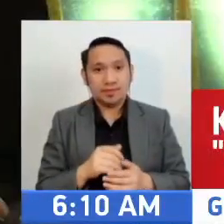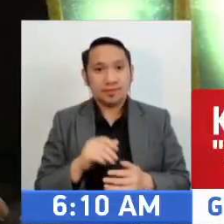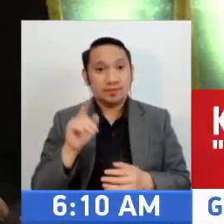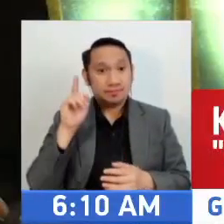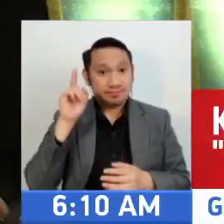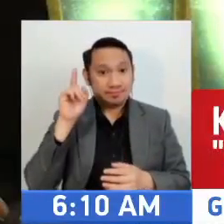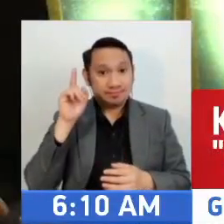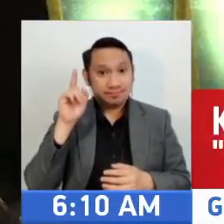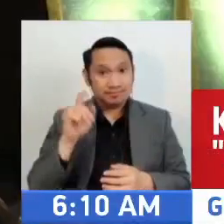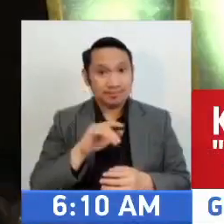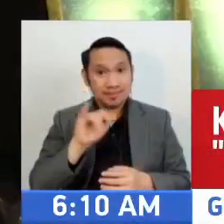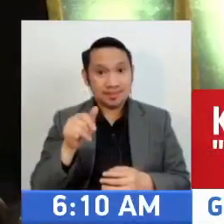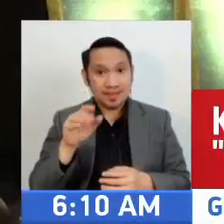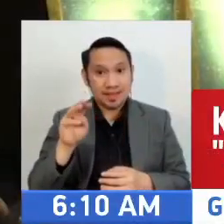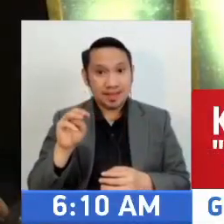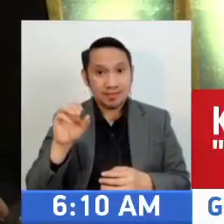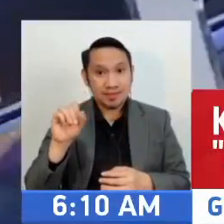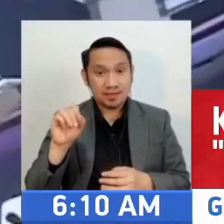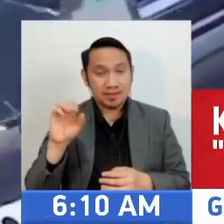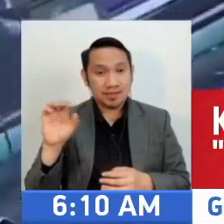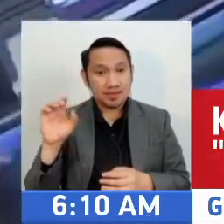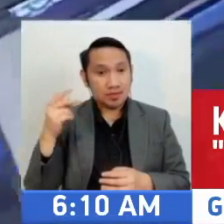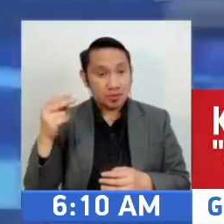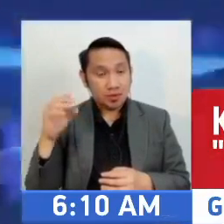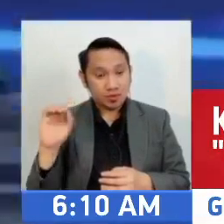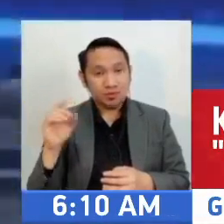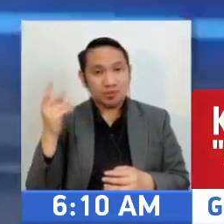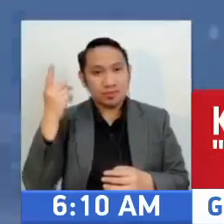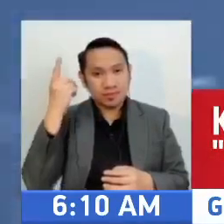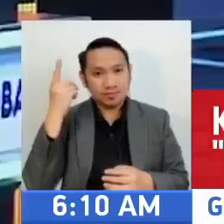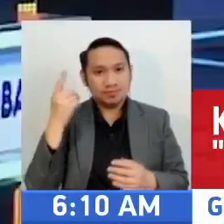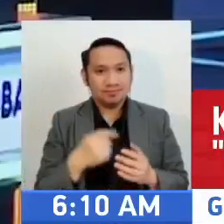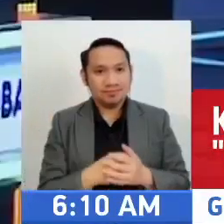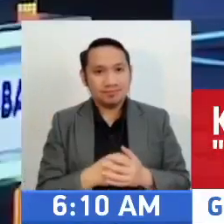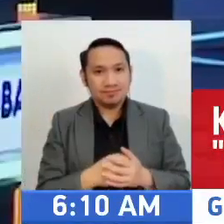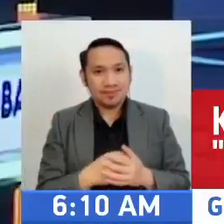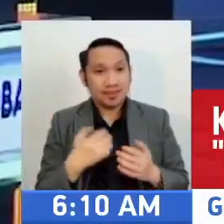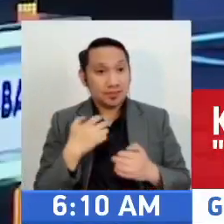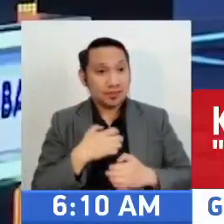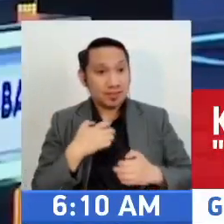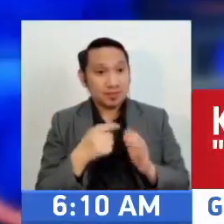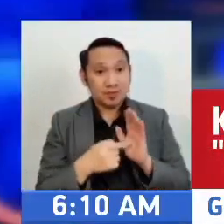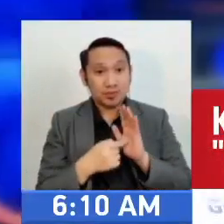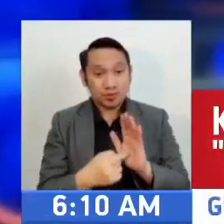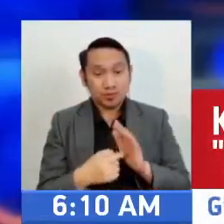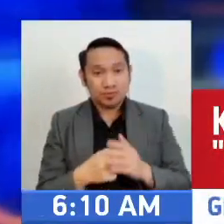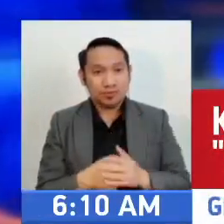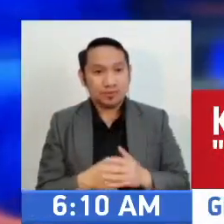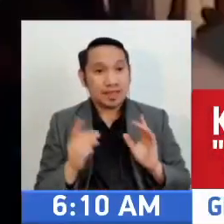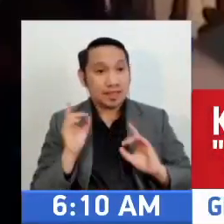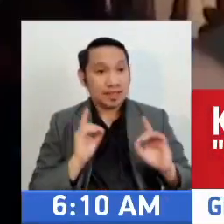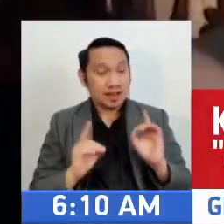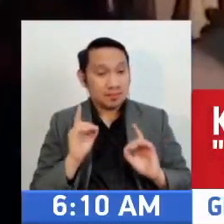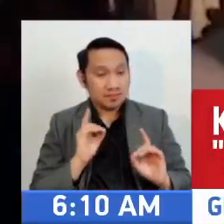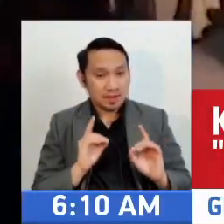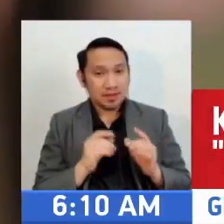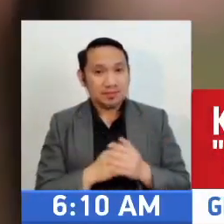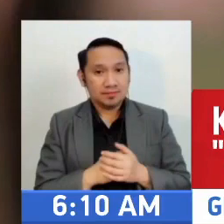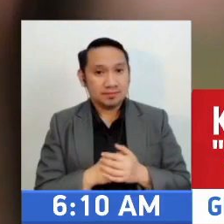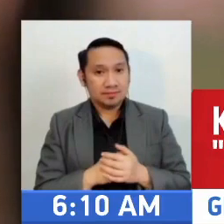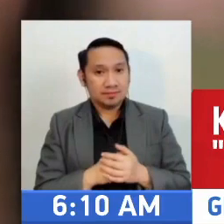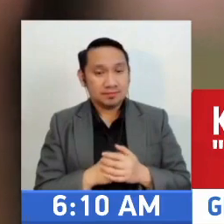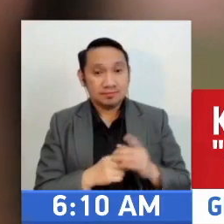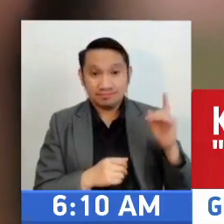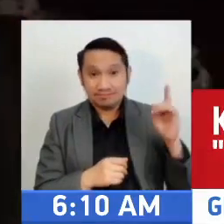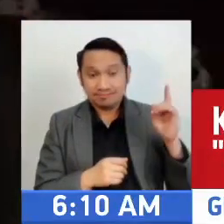Show, habang Best Entertainment Show naman ang Family Feud. Best Drama Series ang hit historical portal